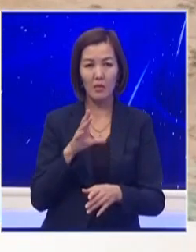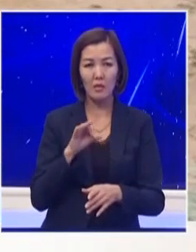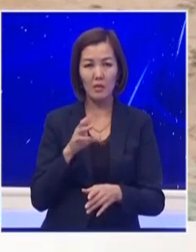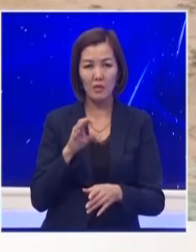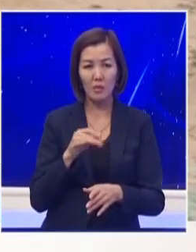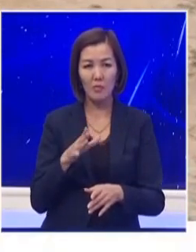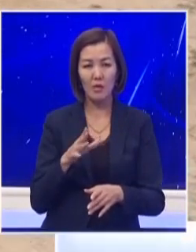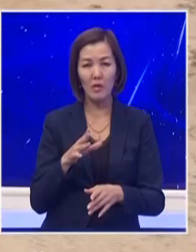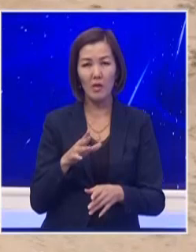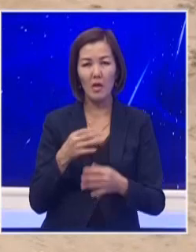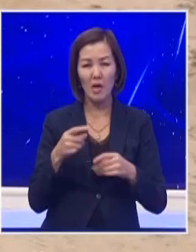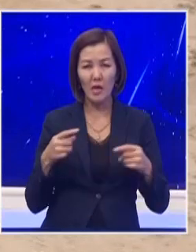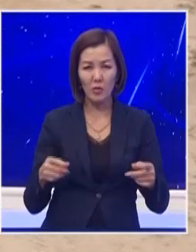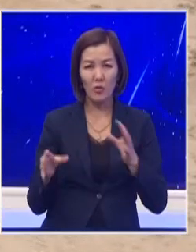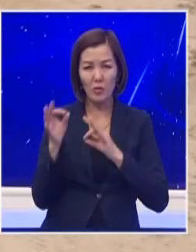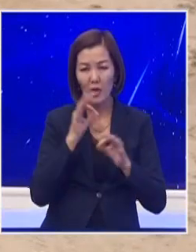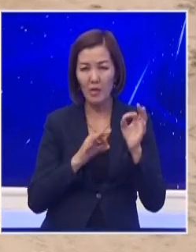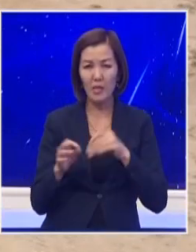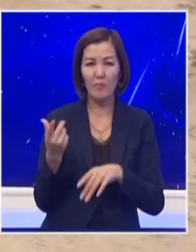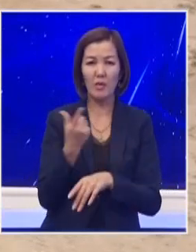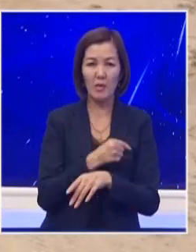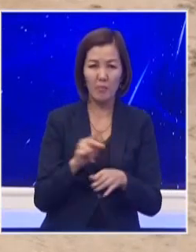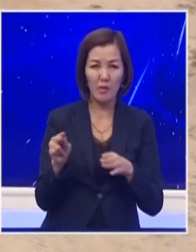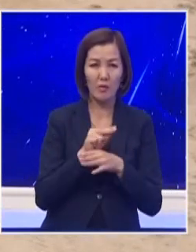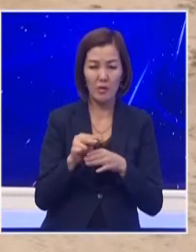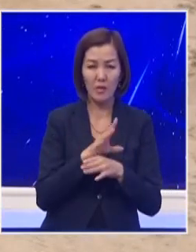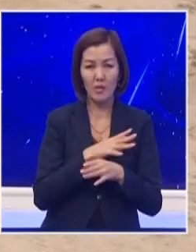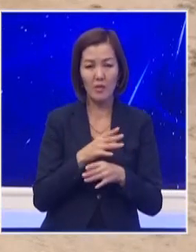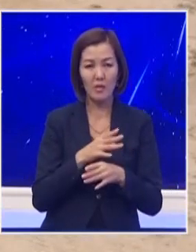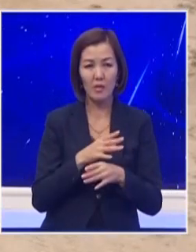қойдық. Пенициллин салды, пенициллин салдық. Ешқандай толқы